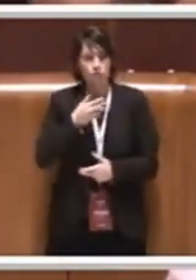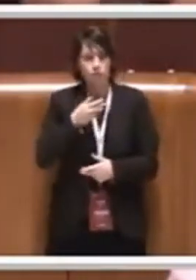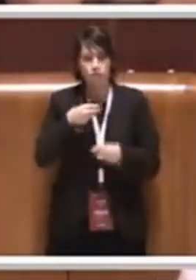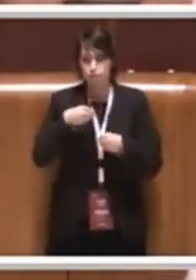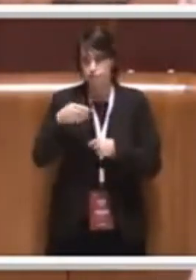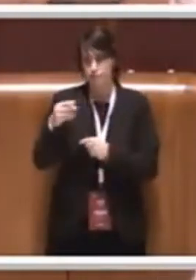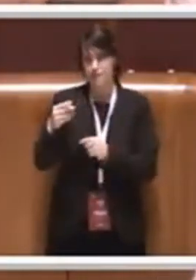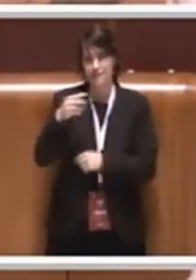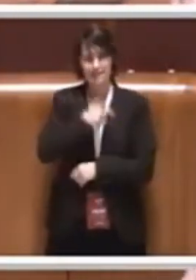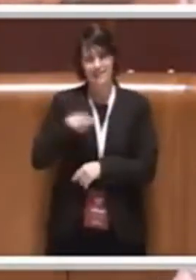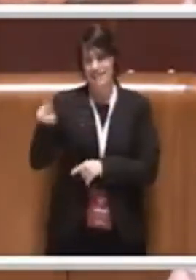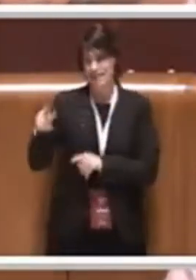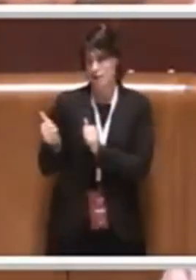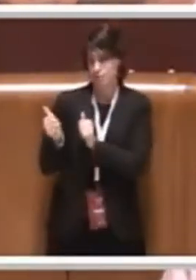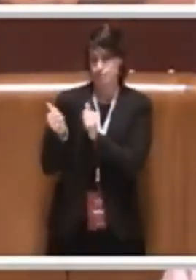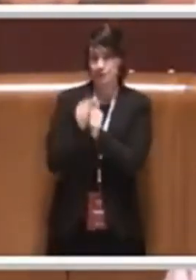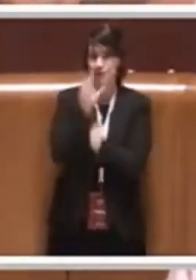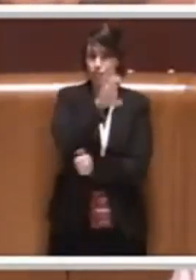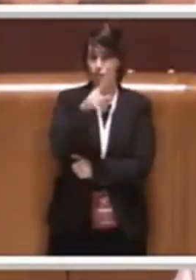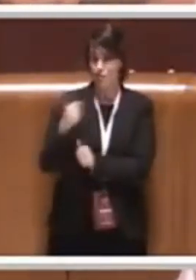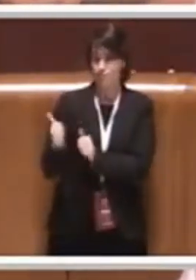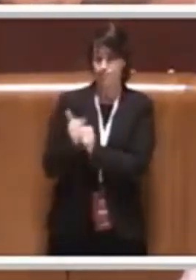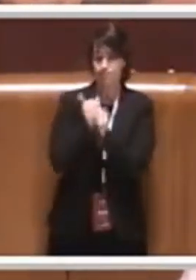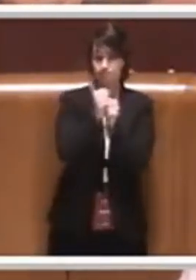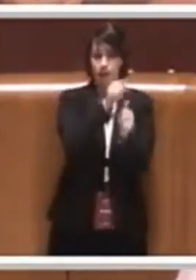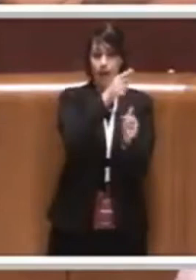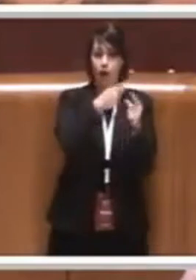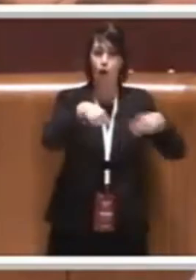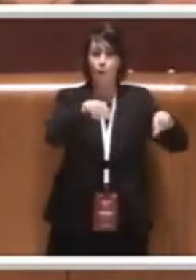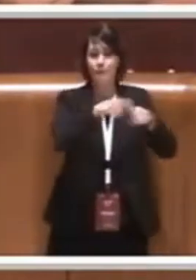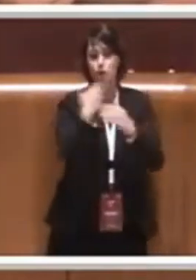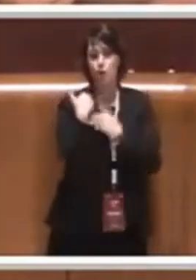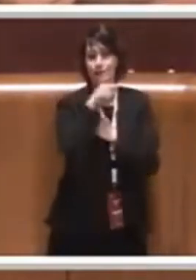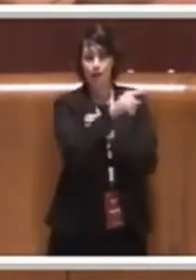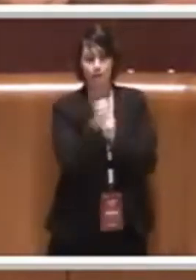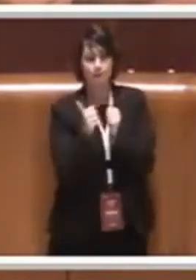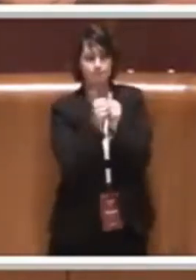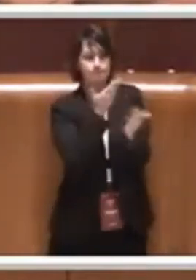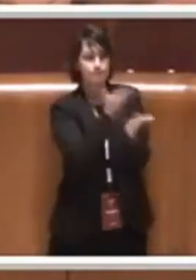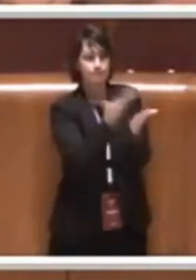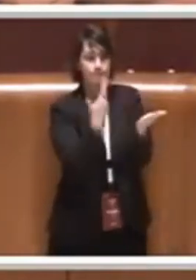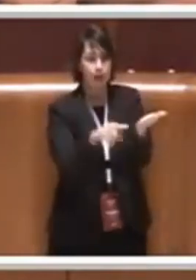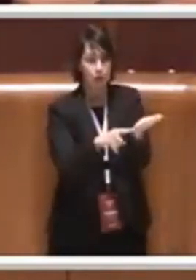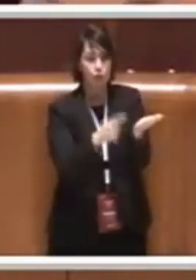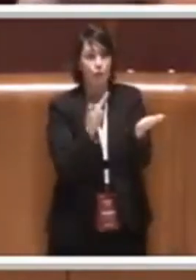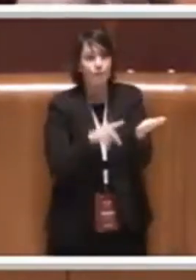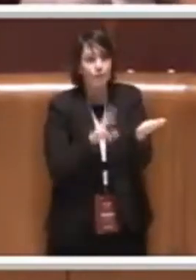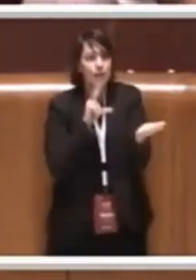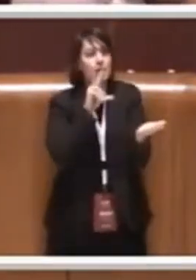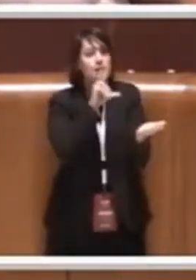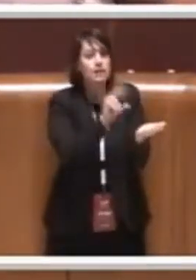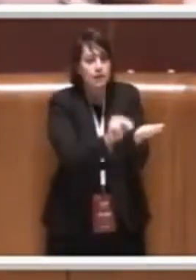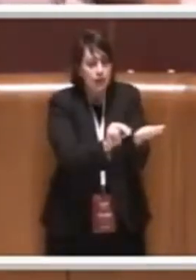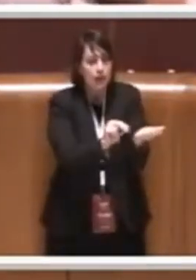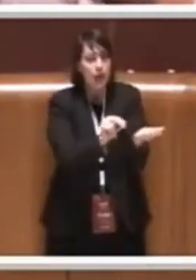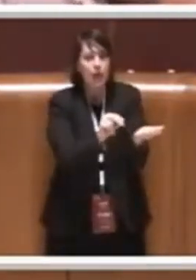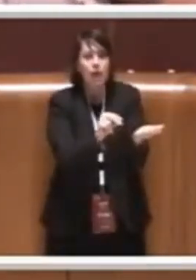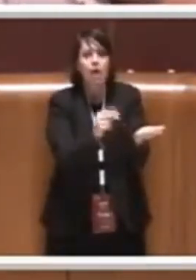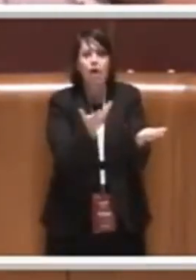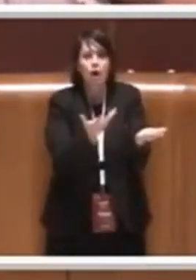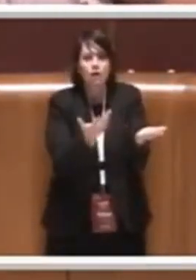presso la Commissione competente, proprio per ribadire quello che oggi con questa mozione questa amministrazione sta